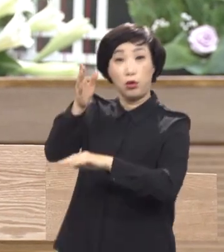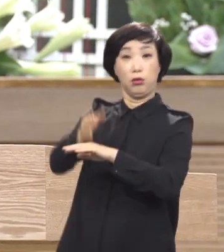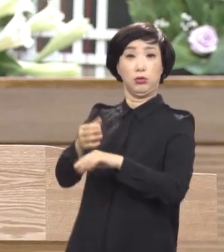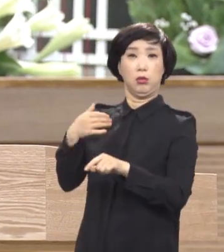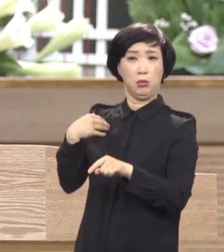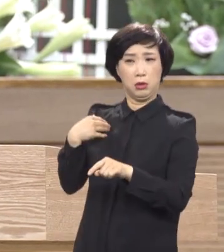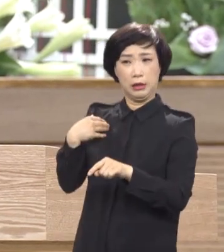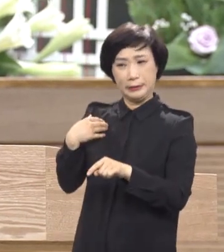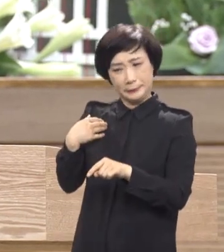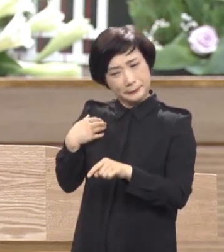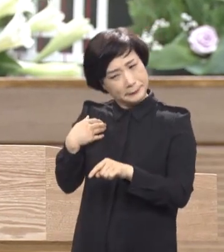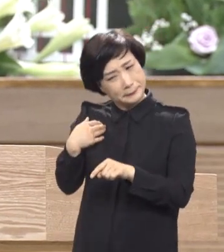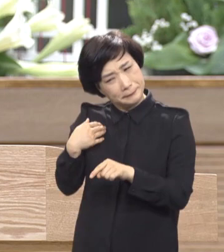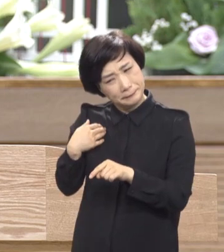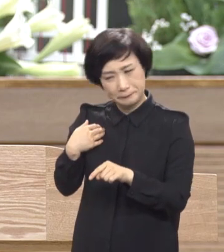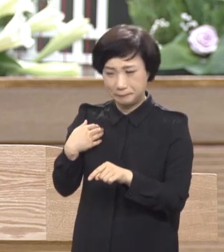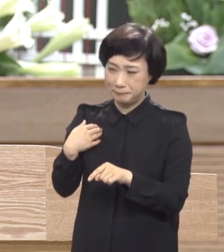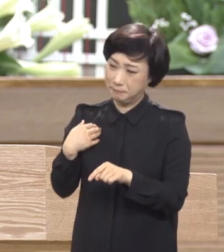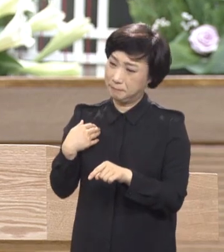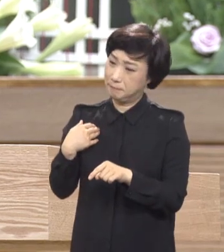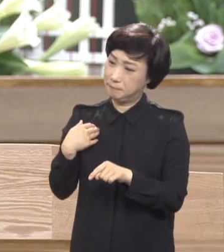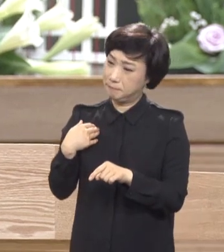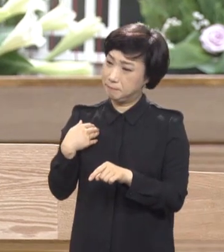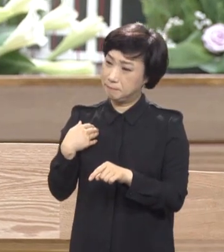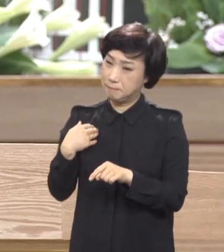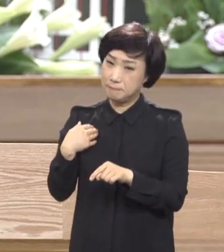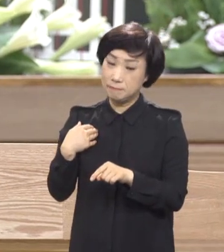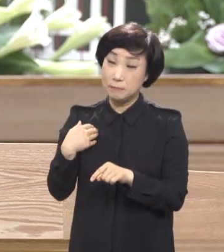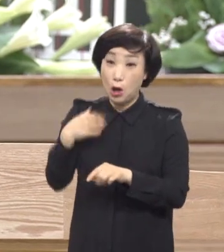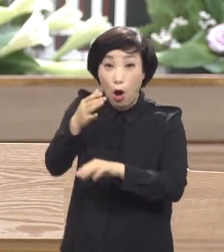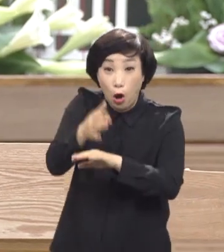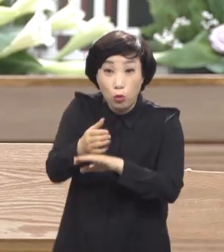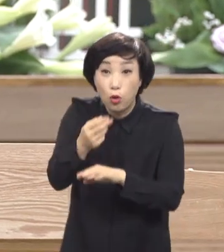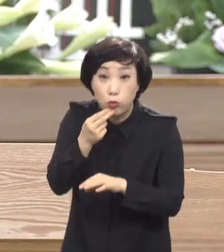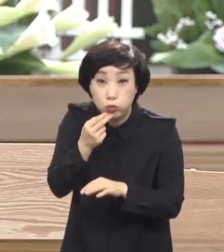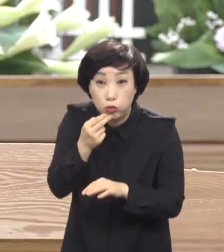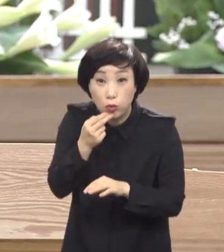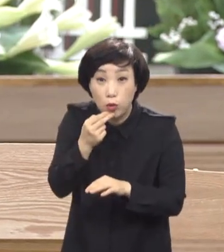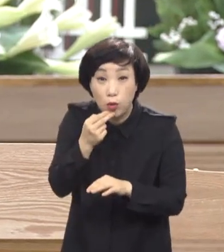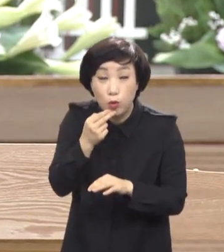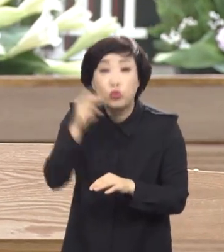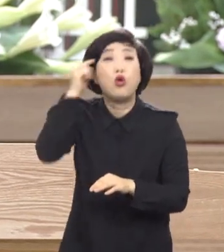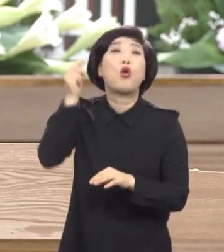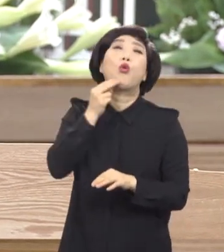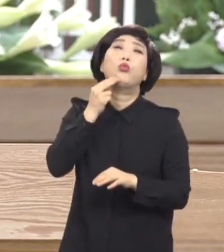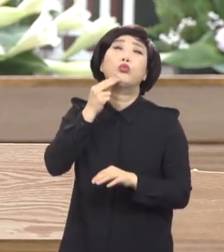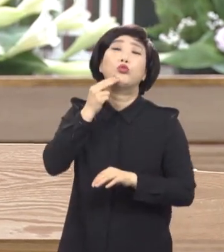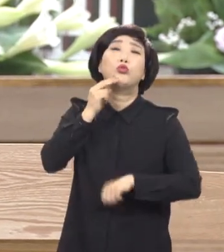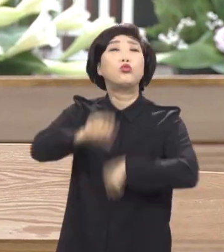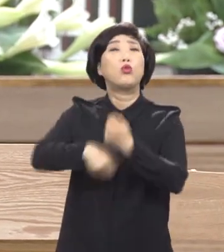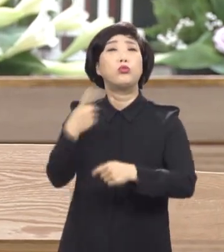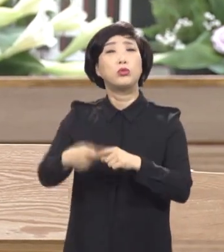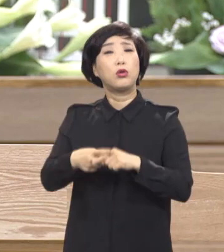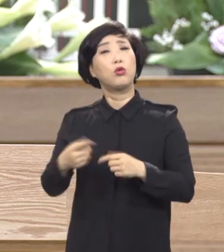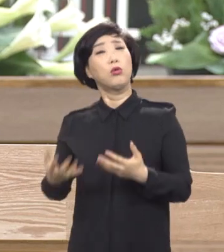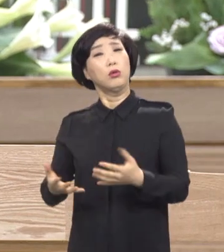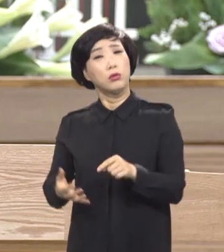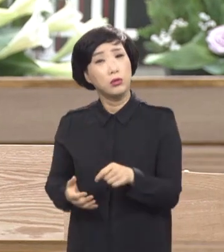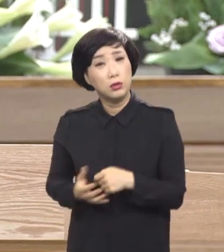이것들이라 해서 죄송해 감사가 없다면 이성없는 짐승 같지 않냐 이 말이오